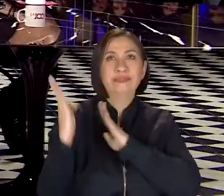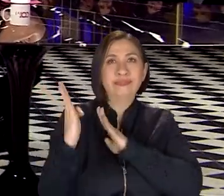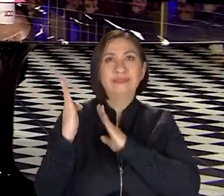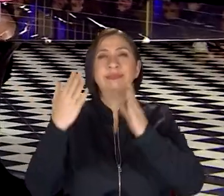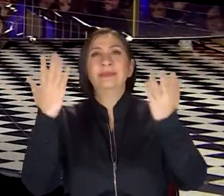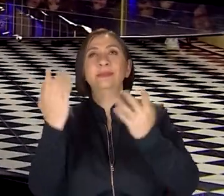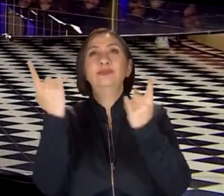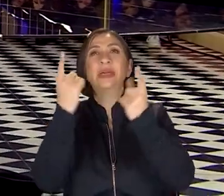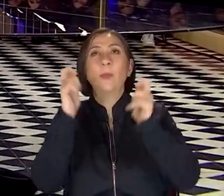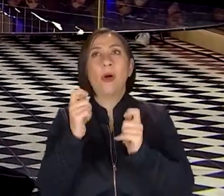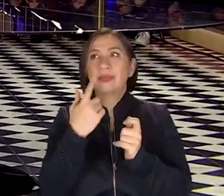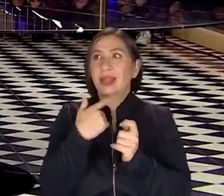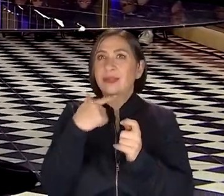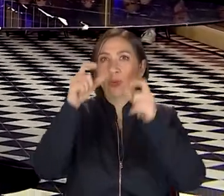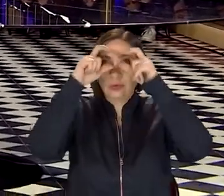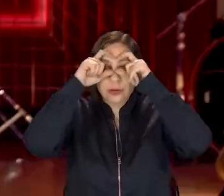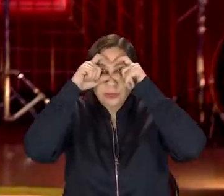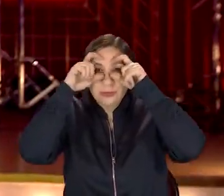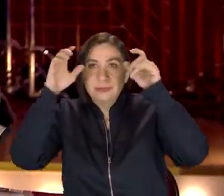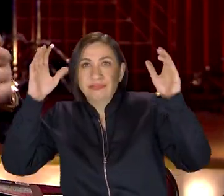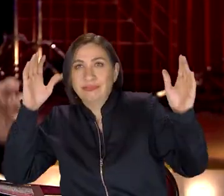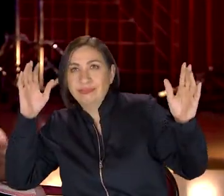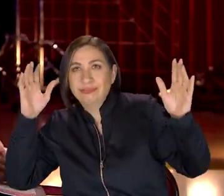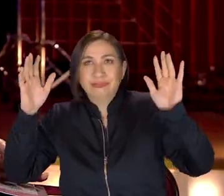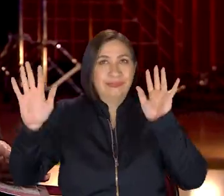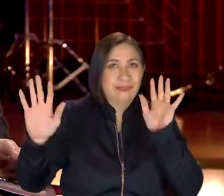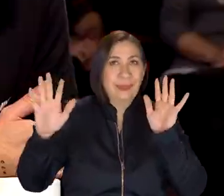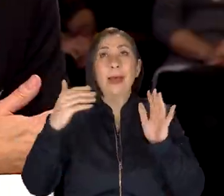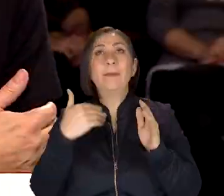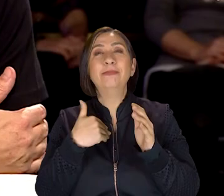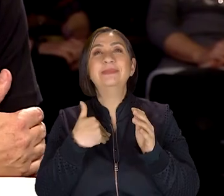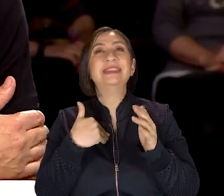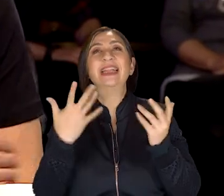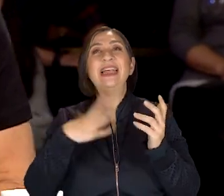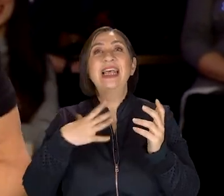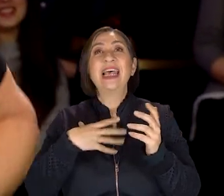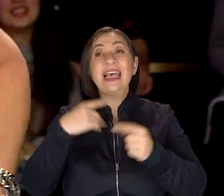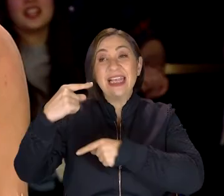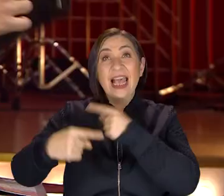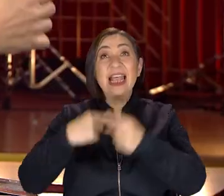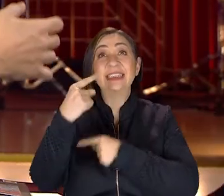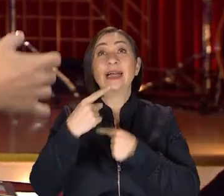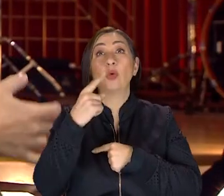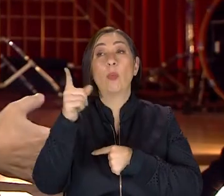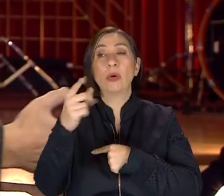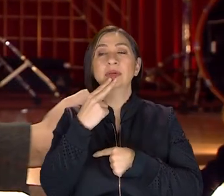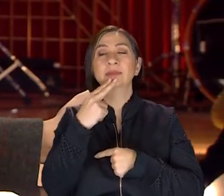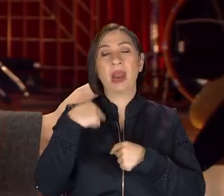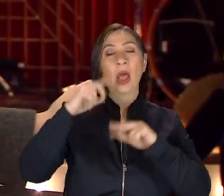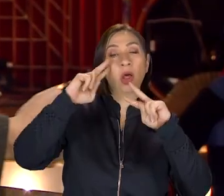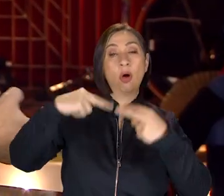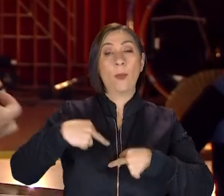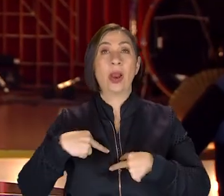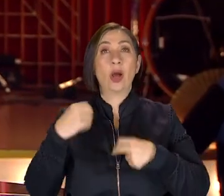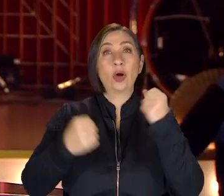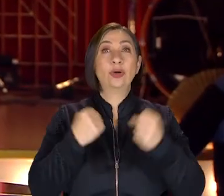şeyler yapıyor. Seksi, gözlük ve bizden şey istiyor. Yani bir de bize geleneksel diyor. Bu kız beni